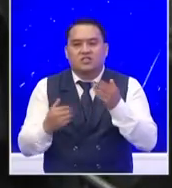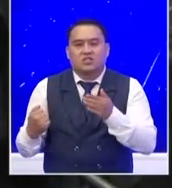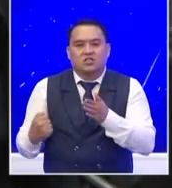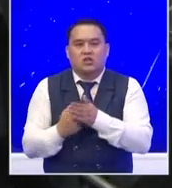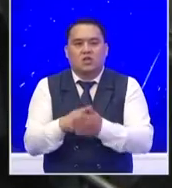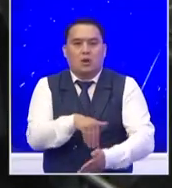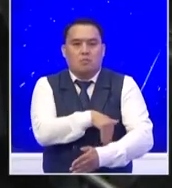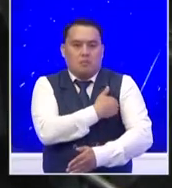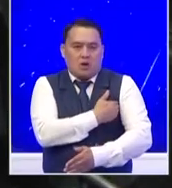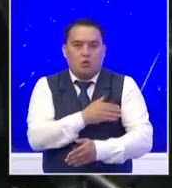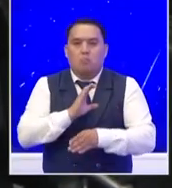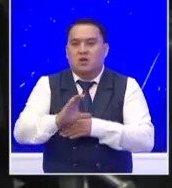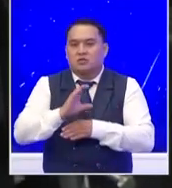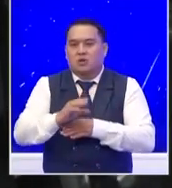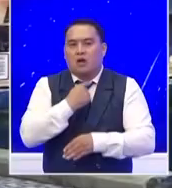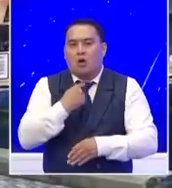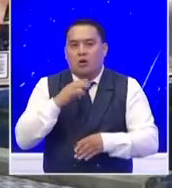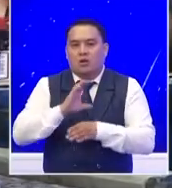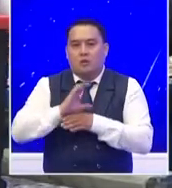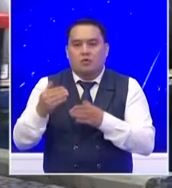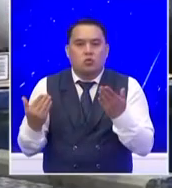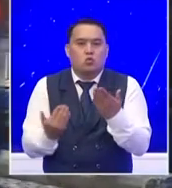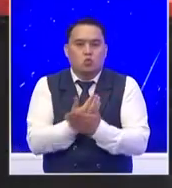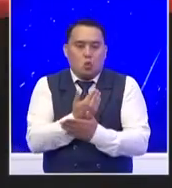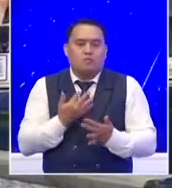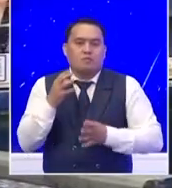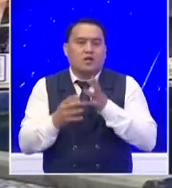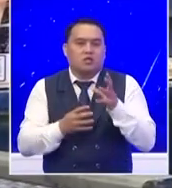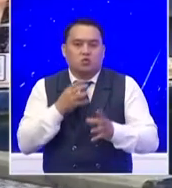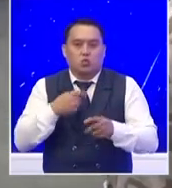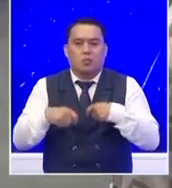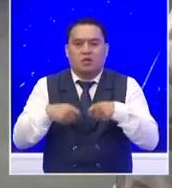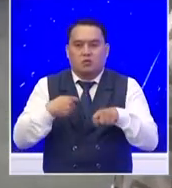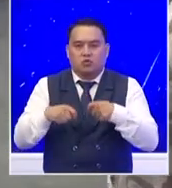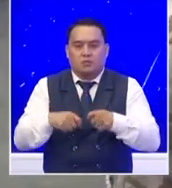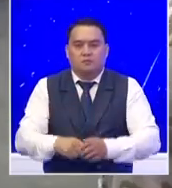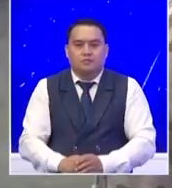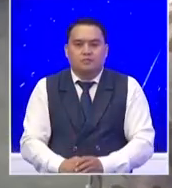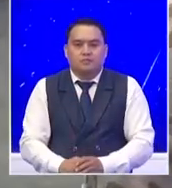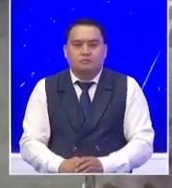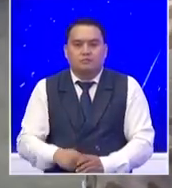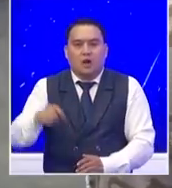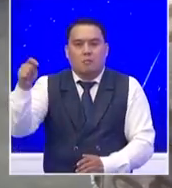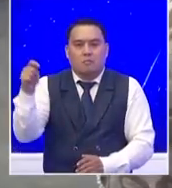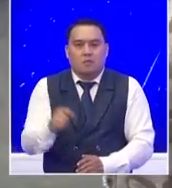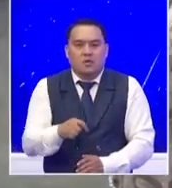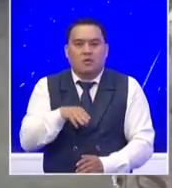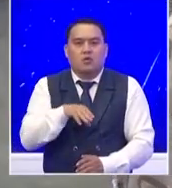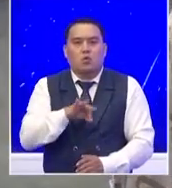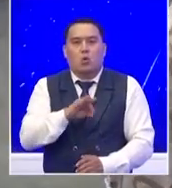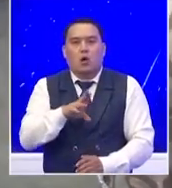температурах, талдыкурганского производителя отправлен на новый международный рынок. Во время визита Касым-Жомарта